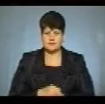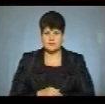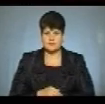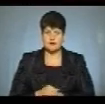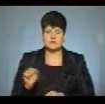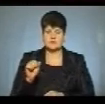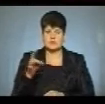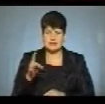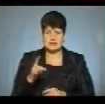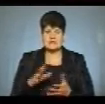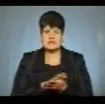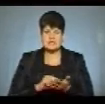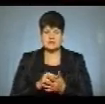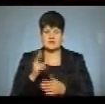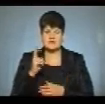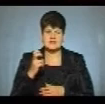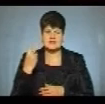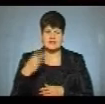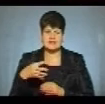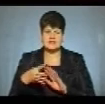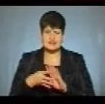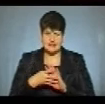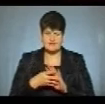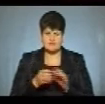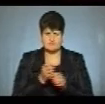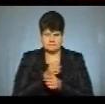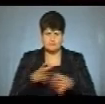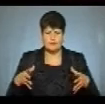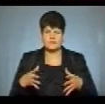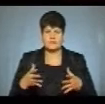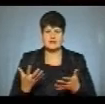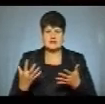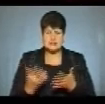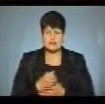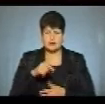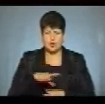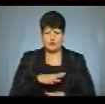знешкодили 229 боєприпасів. Це найбільша кількість знайдених снарядів цього року.